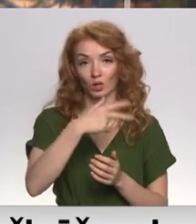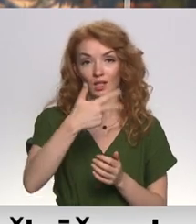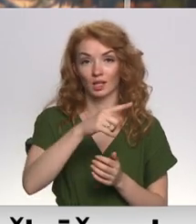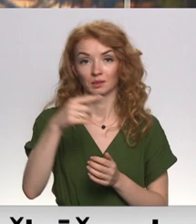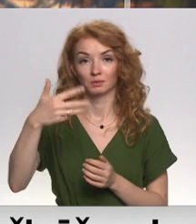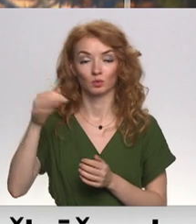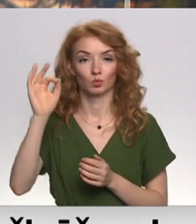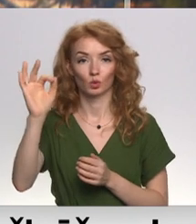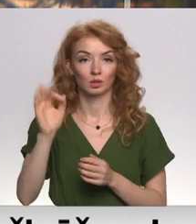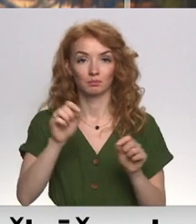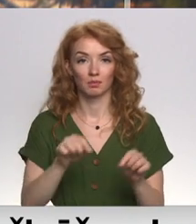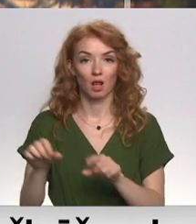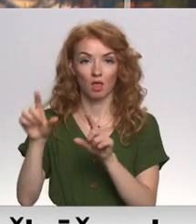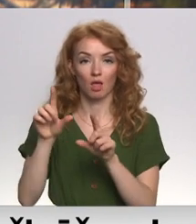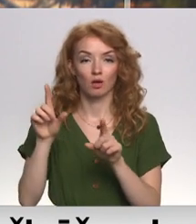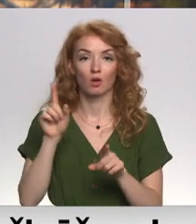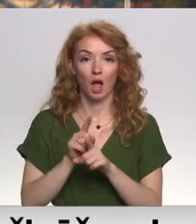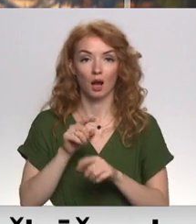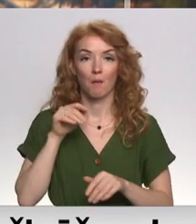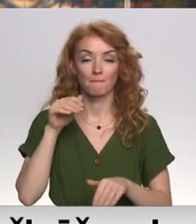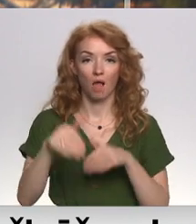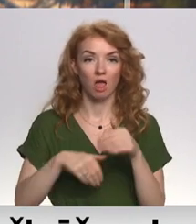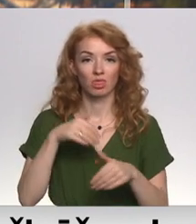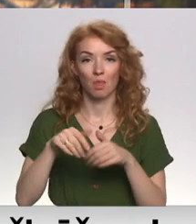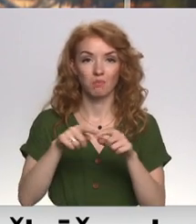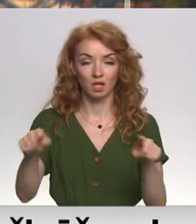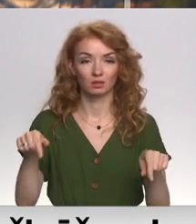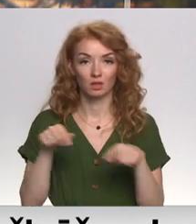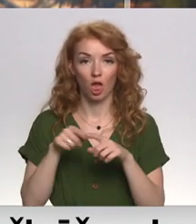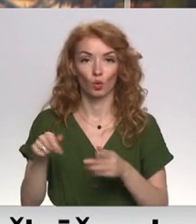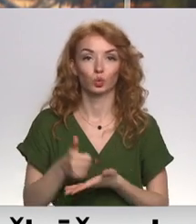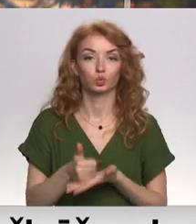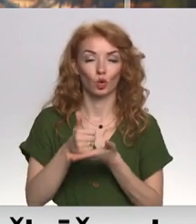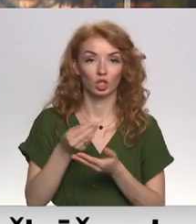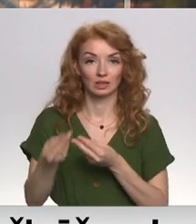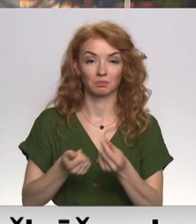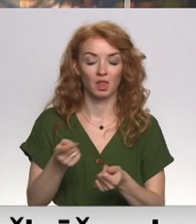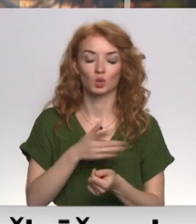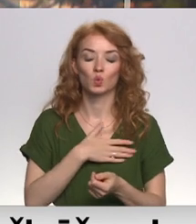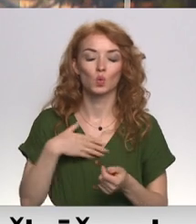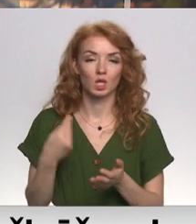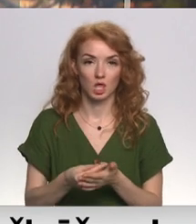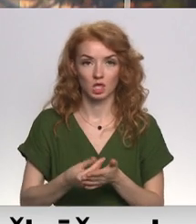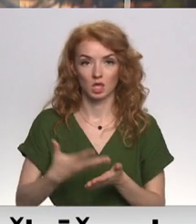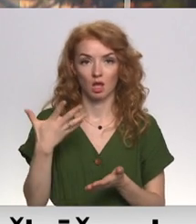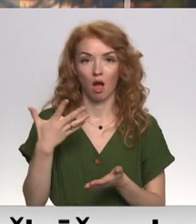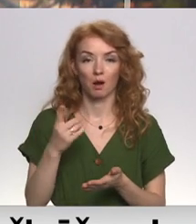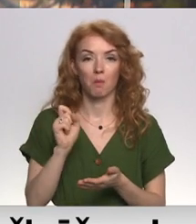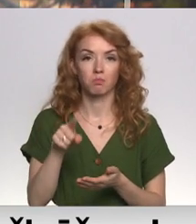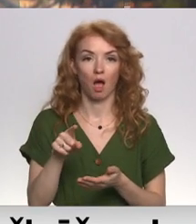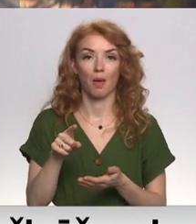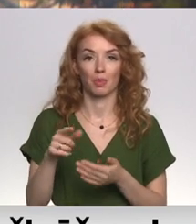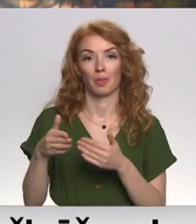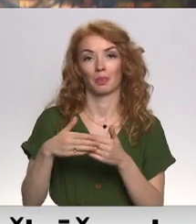līdz 50% palielinājušās peldbaseinu uzturēšanas izmaksas, un tas esot pārāk dārgi pat it kā turīgajām